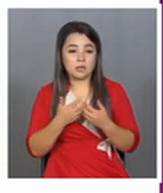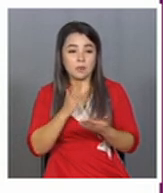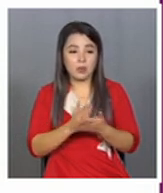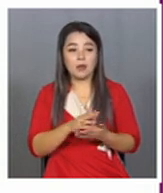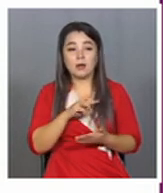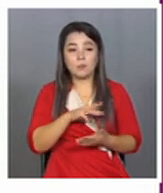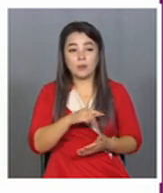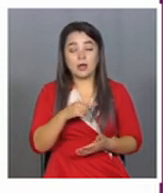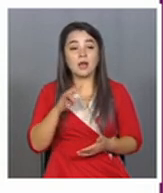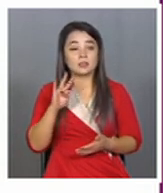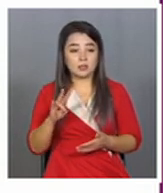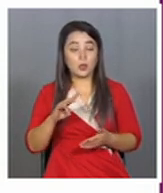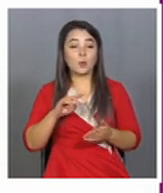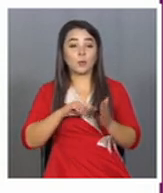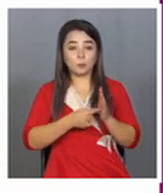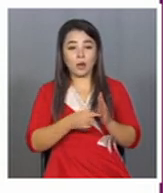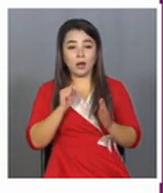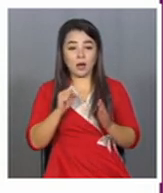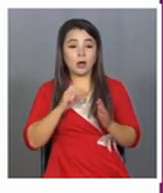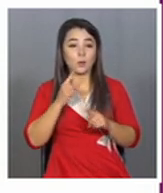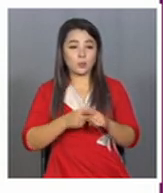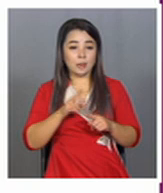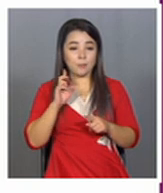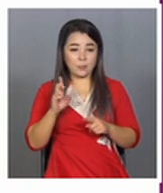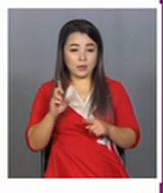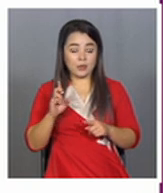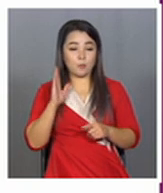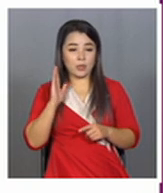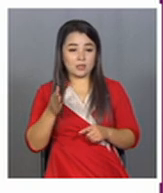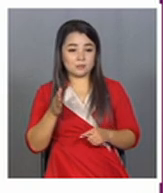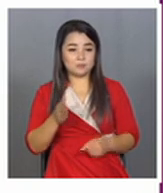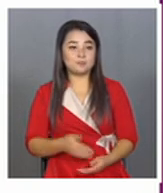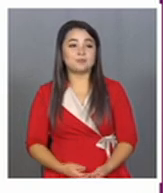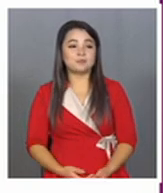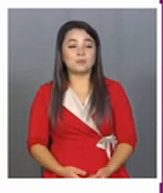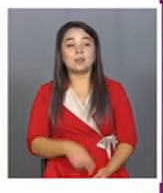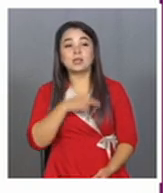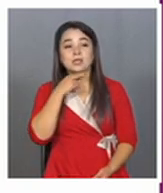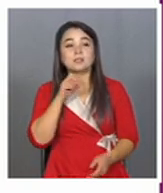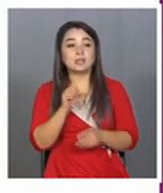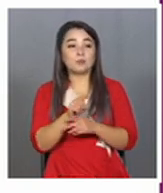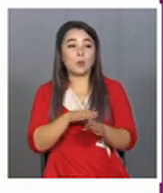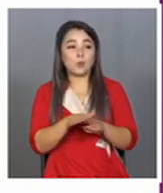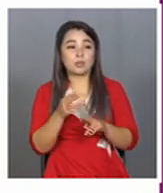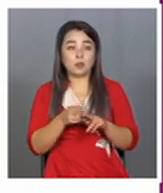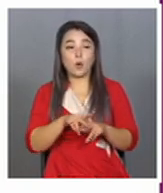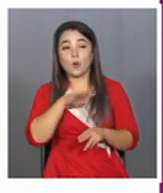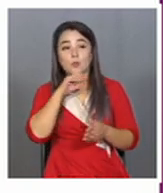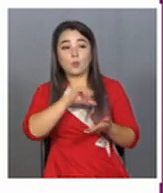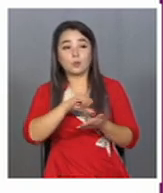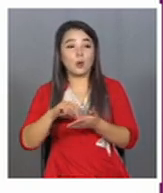М азайтылған Н көбейту А қосылған Б болады. Мына тапсырманы орындайық. Көп